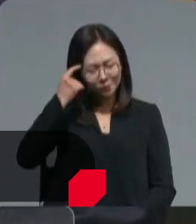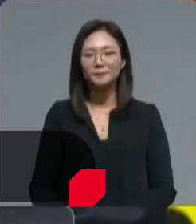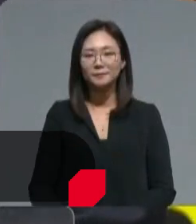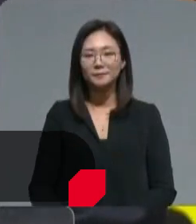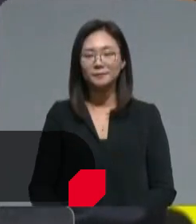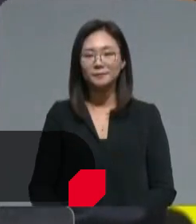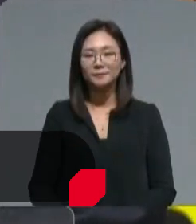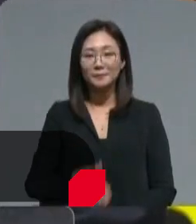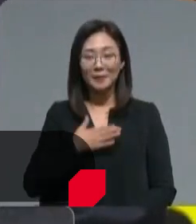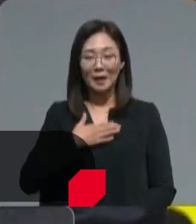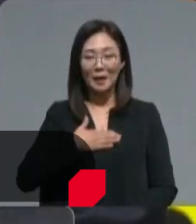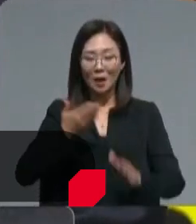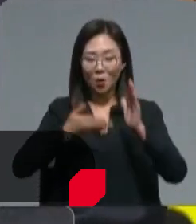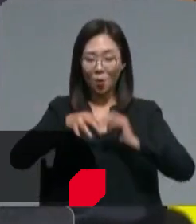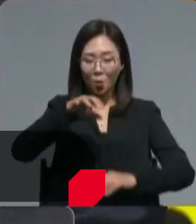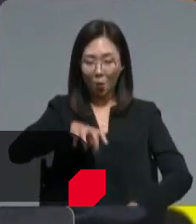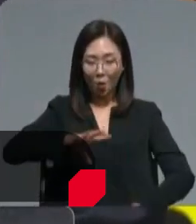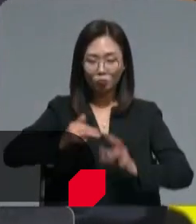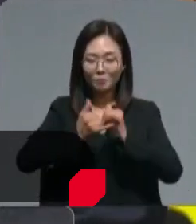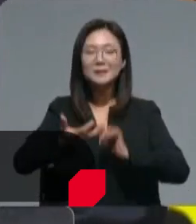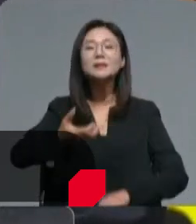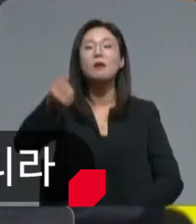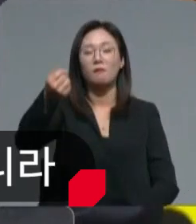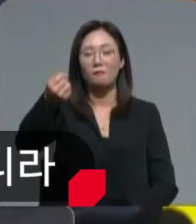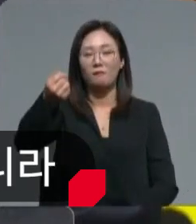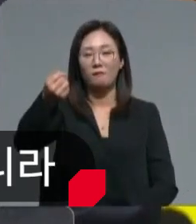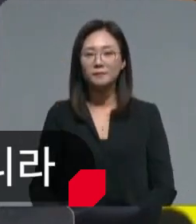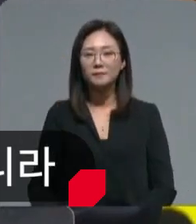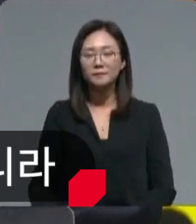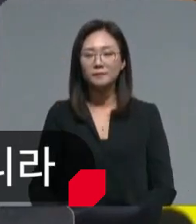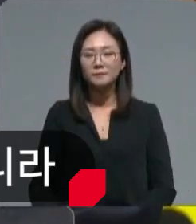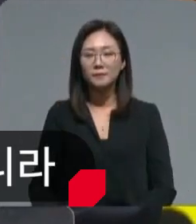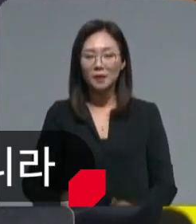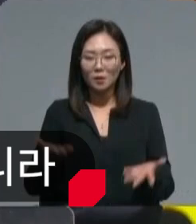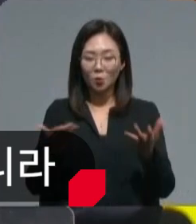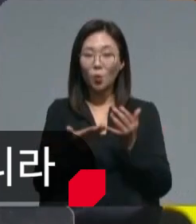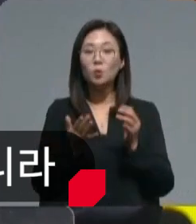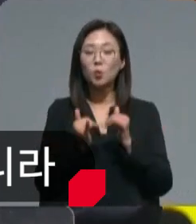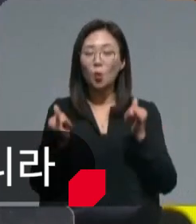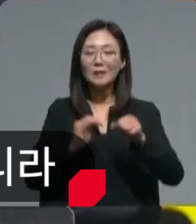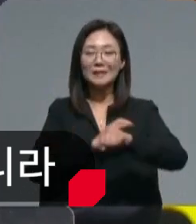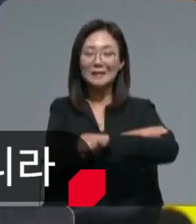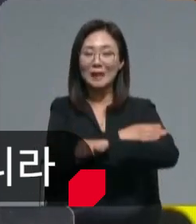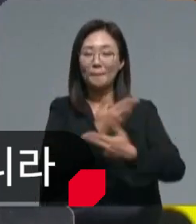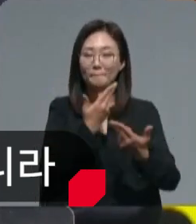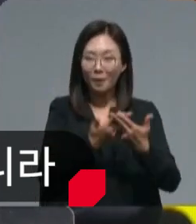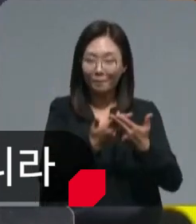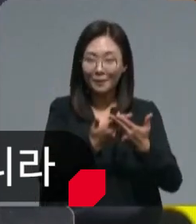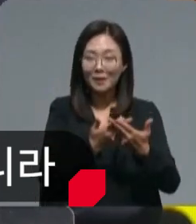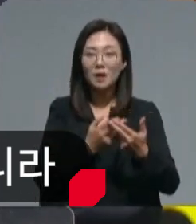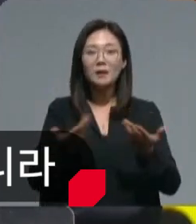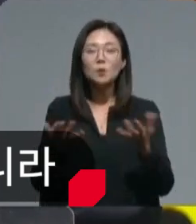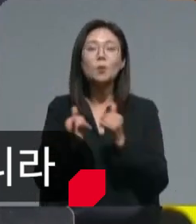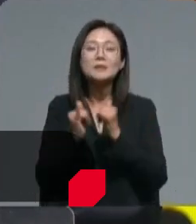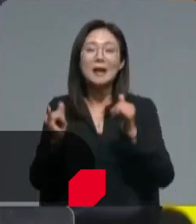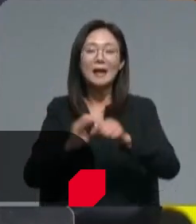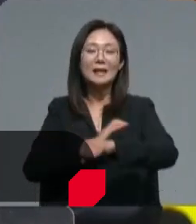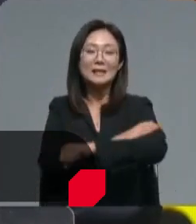결정입니다. 공공기관은 국민 겁니다. 그런데 노동이사제라는 것은 노조가 그냥 이사를 하는 것이